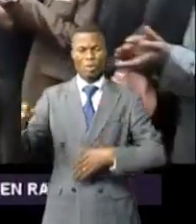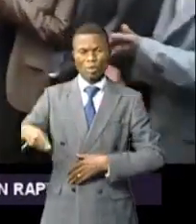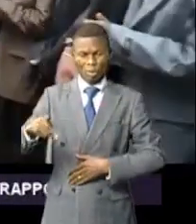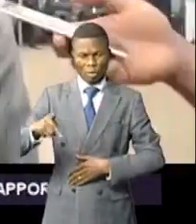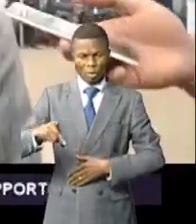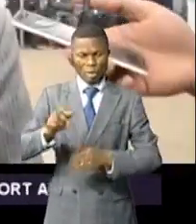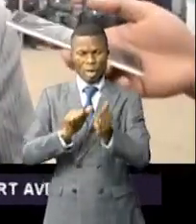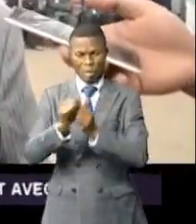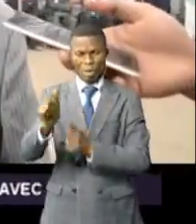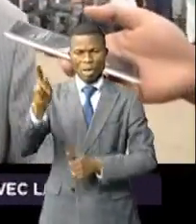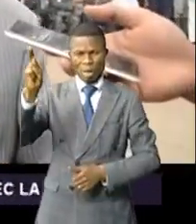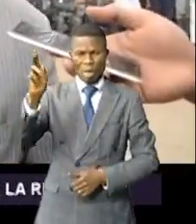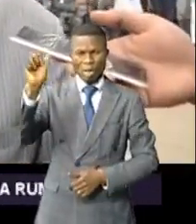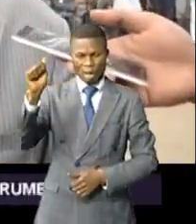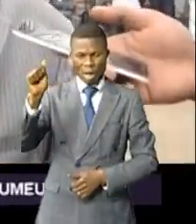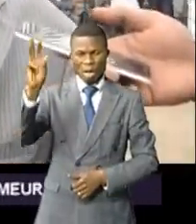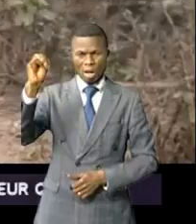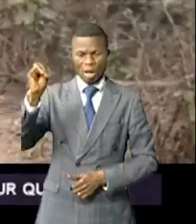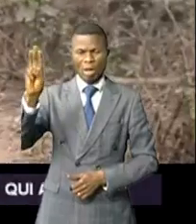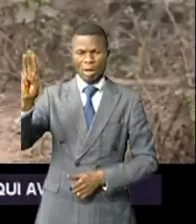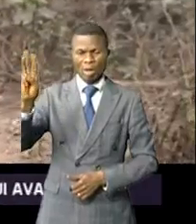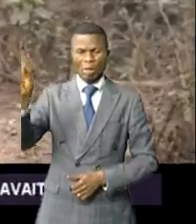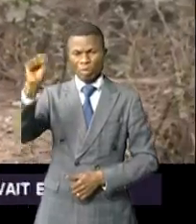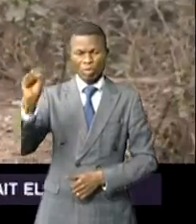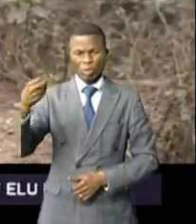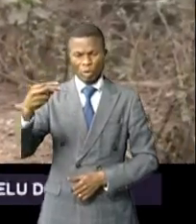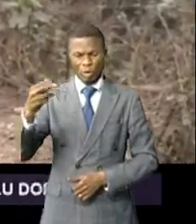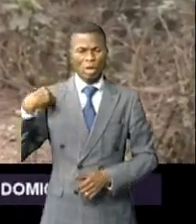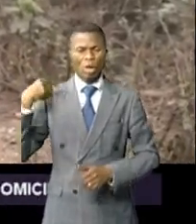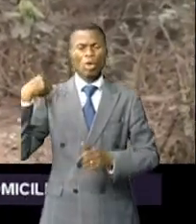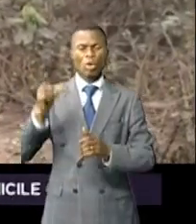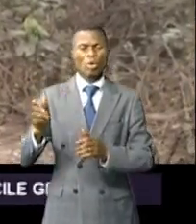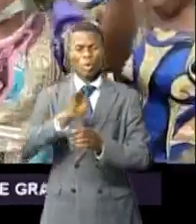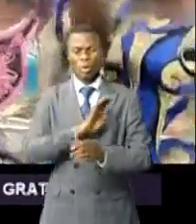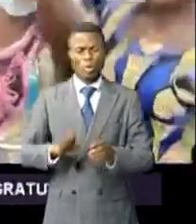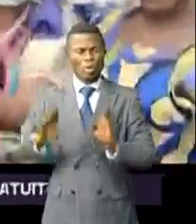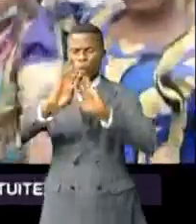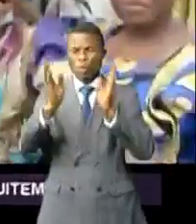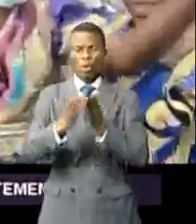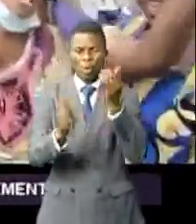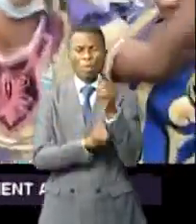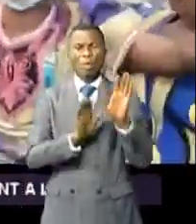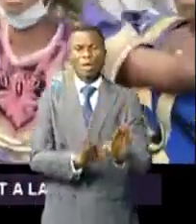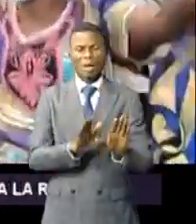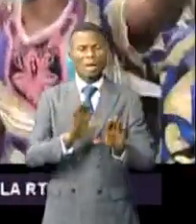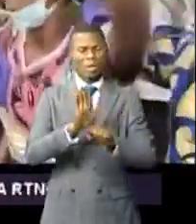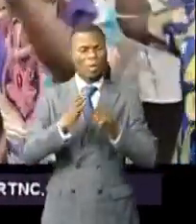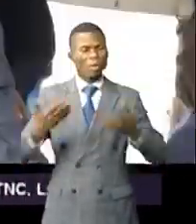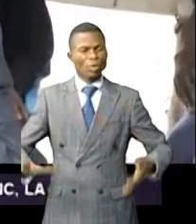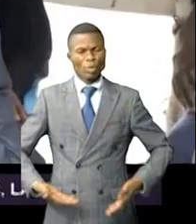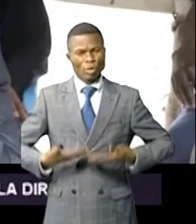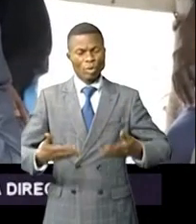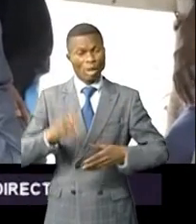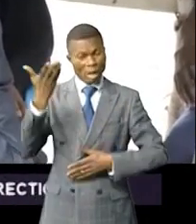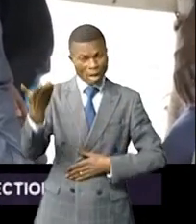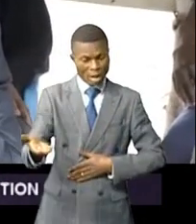par Kamusha, puis le village du Bala dans le groupement de Bakwaboua où la population l'attendait avec joie. Sur